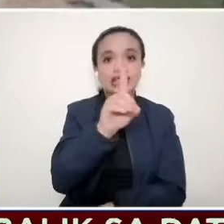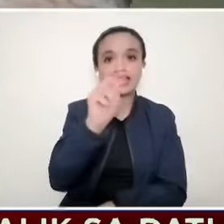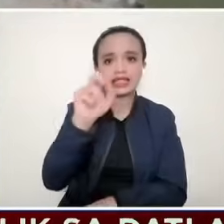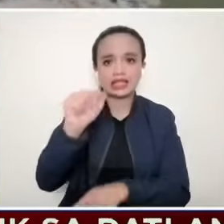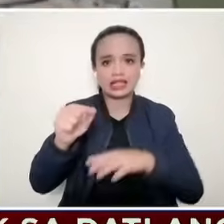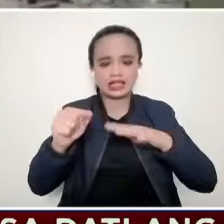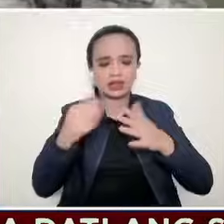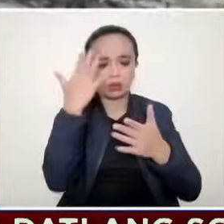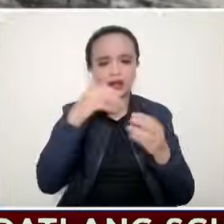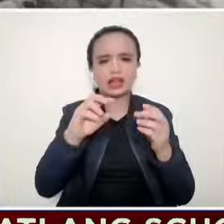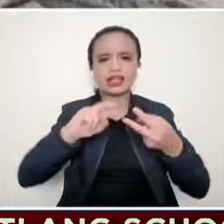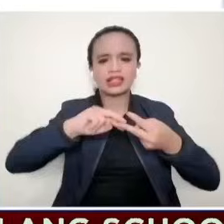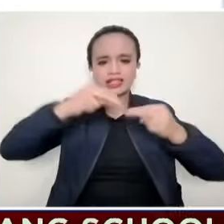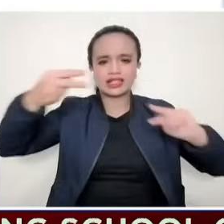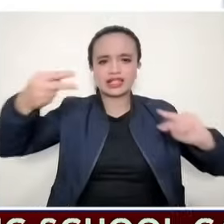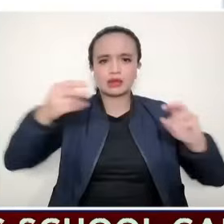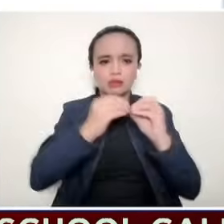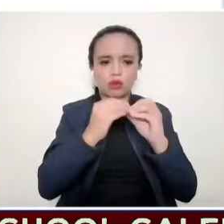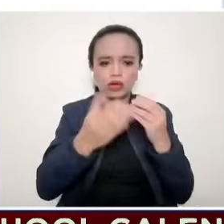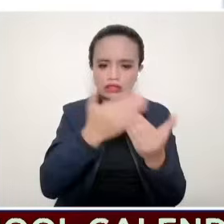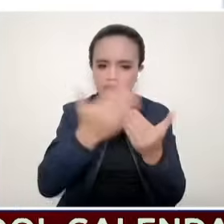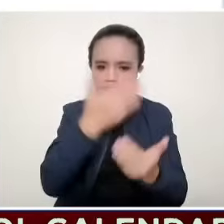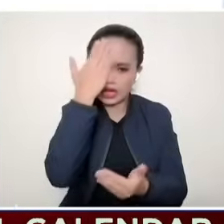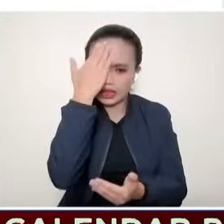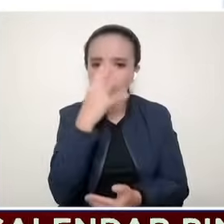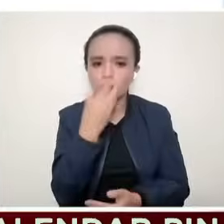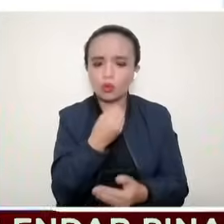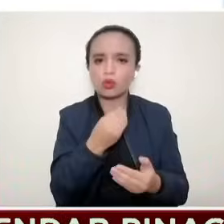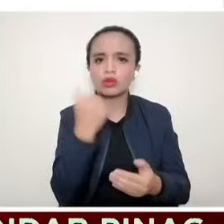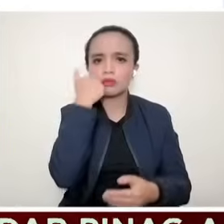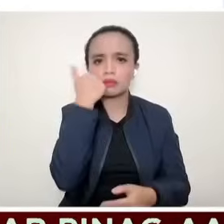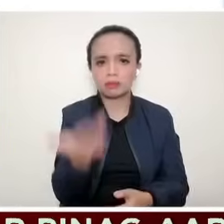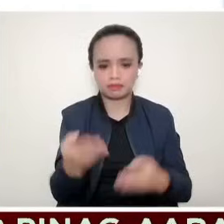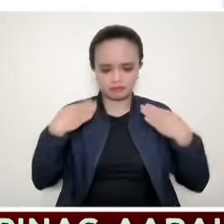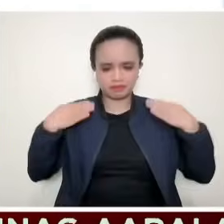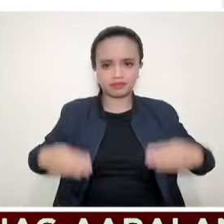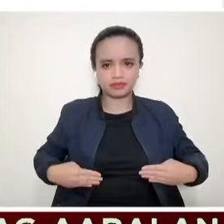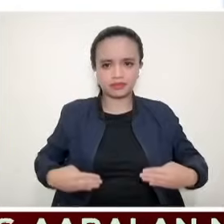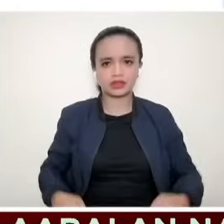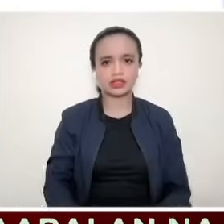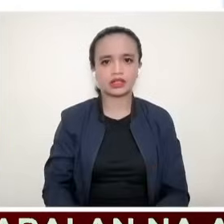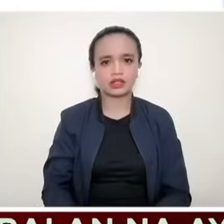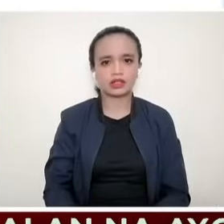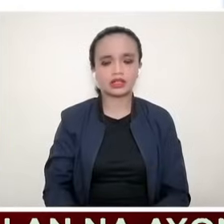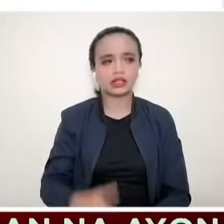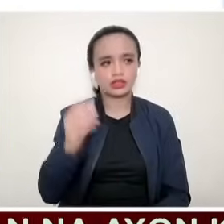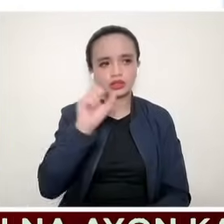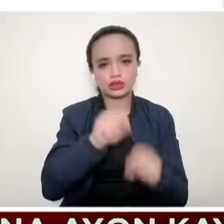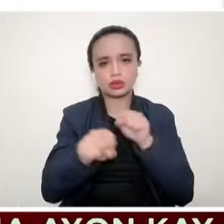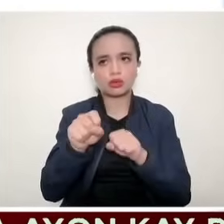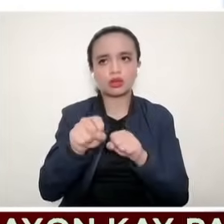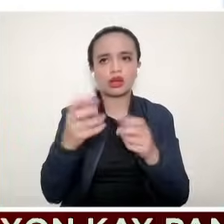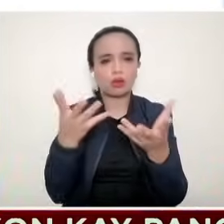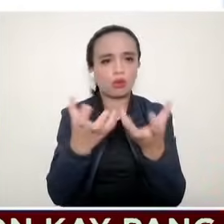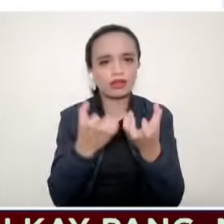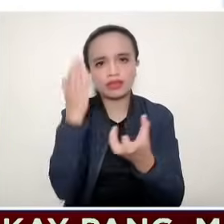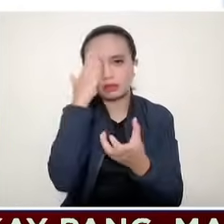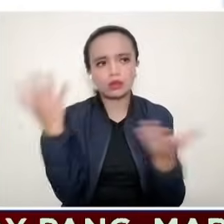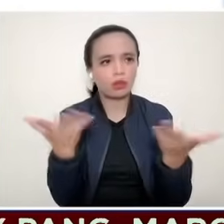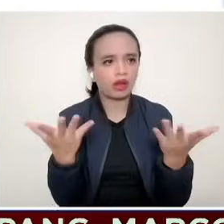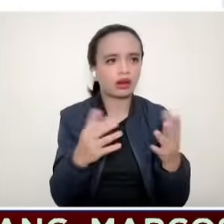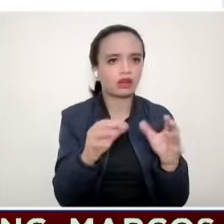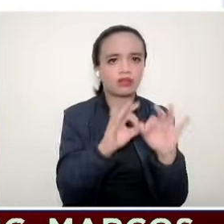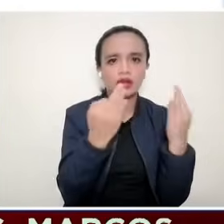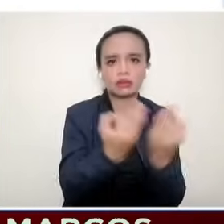ang pagkilala sa mga bangkay. We want to know where our loved ones are, we want to know where our friends are, and we want to know